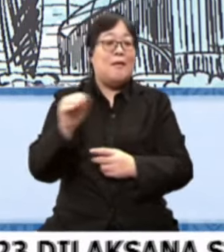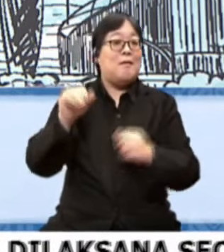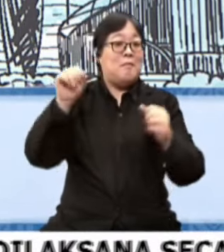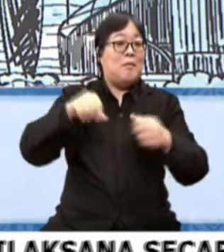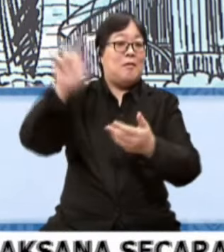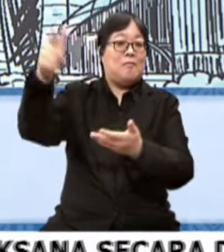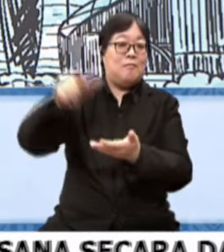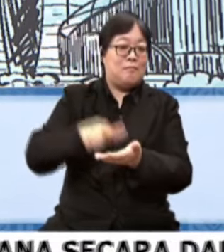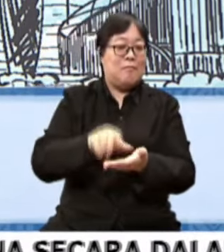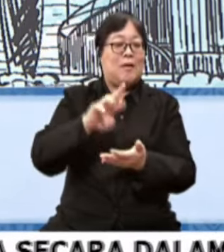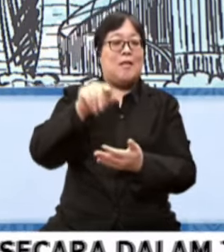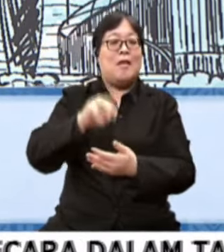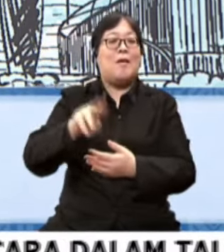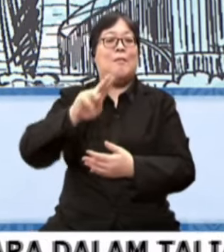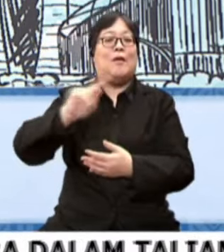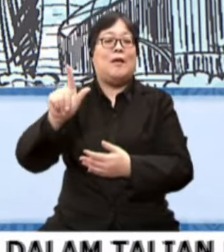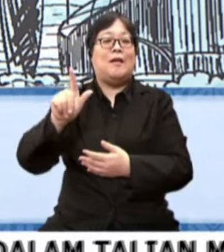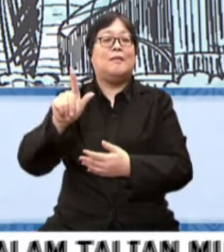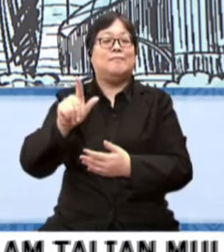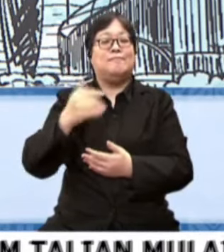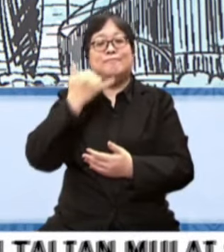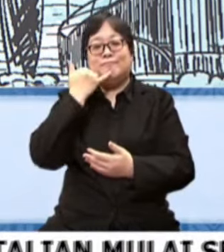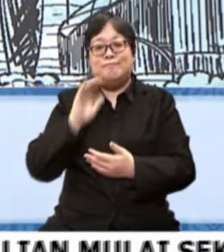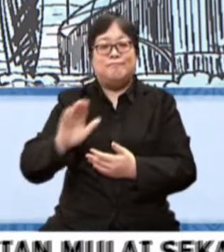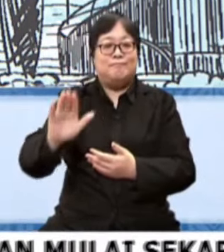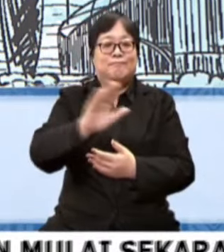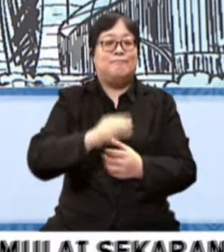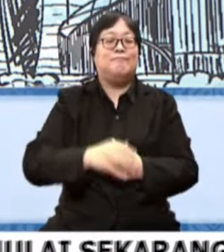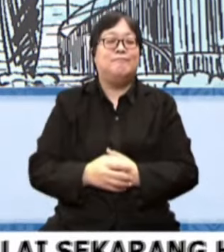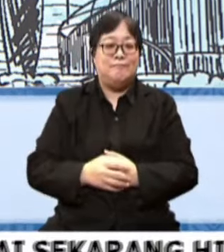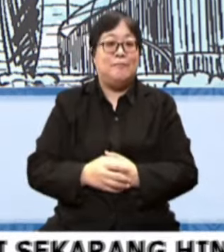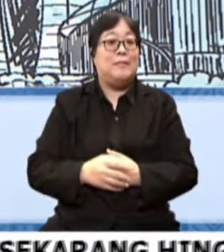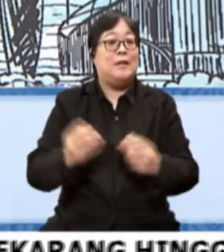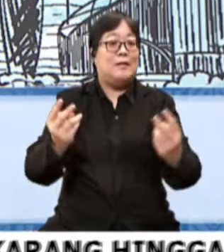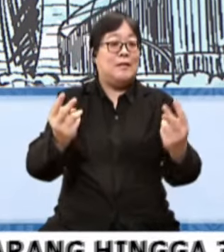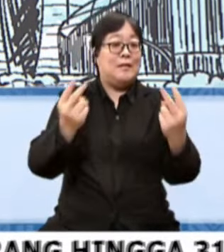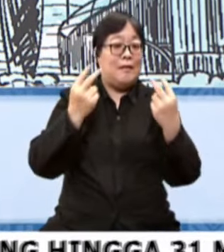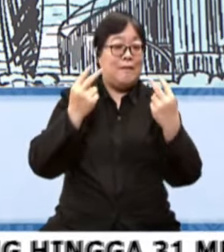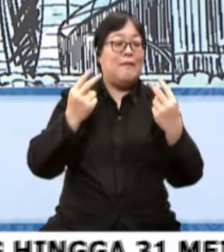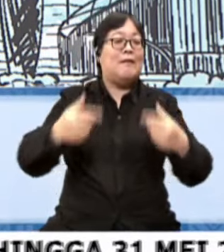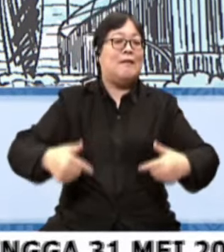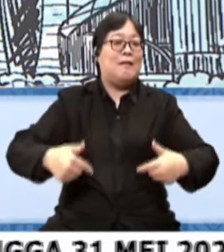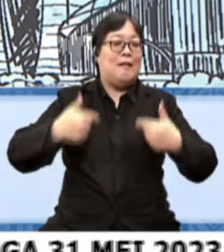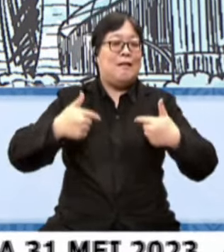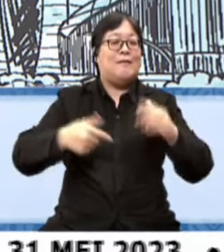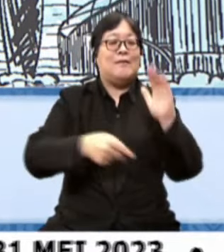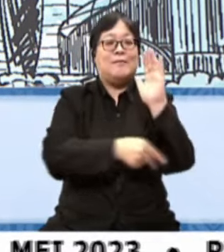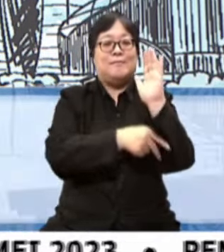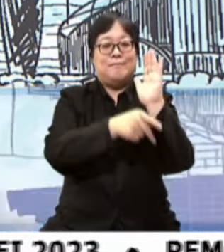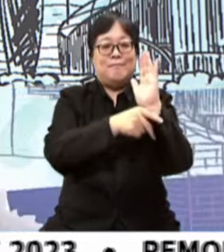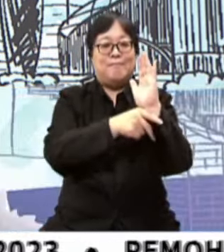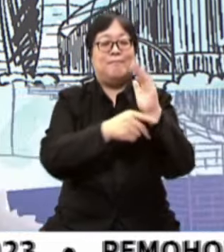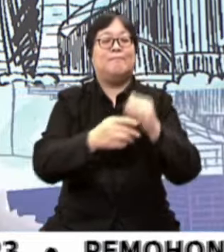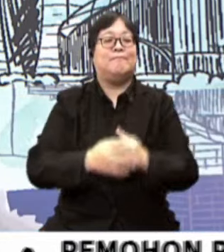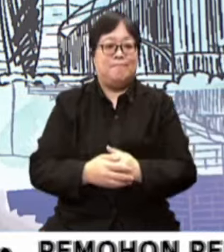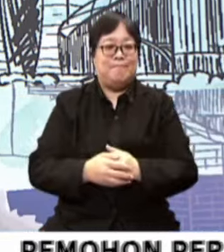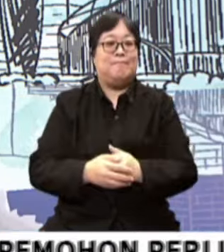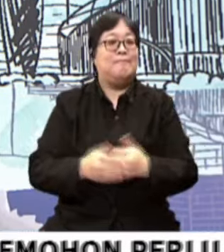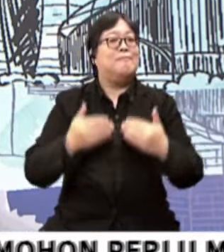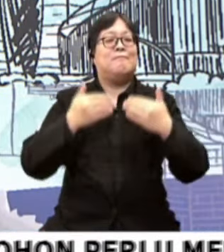aplikasi RCM Klik di taliform pinta anda untuk menonton siaran langsung dari Palembang ini terus